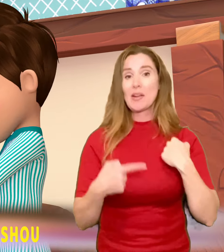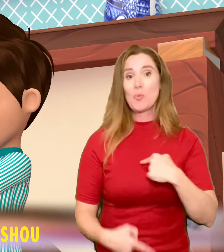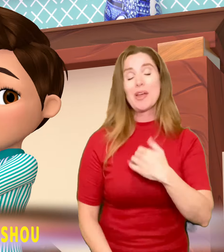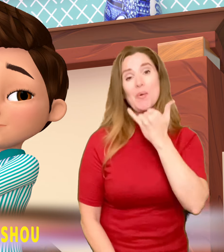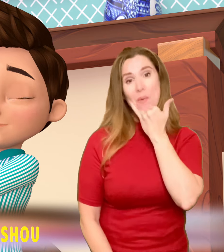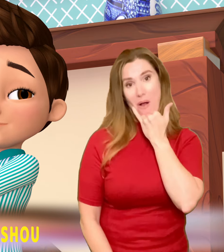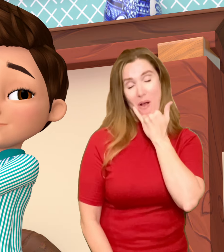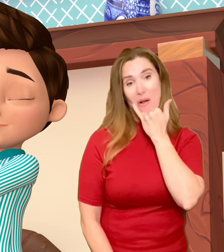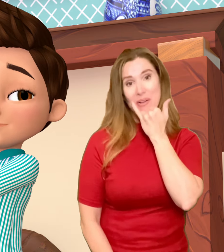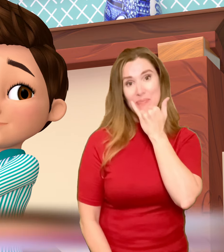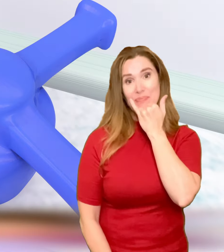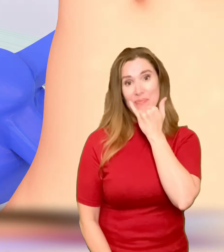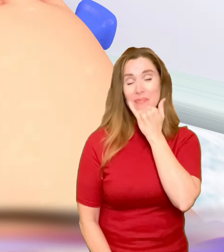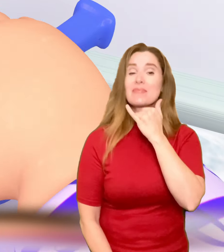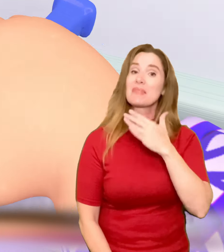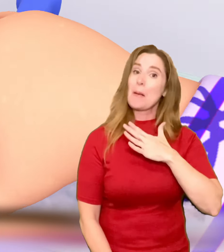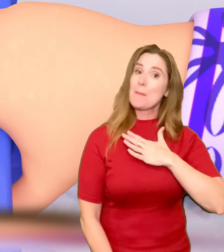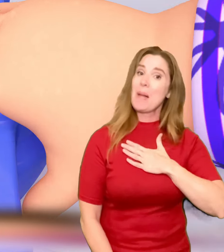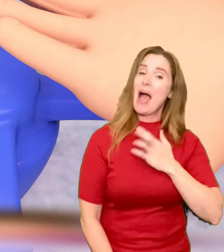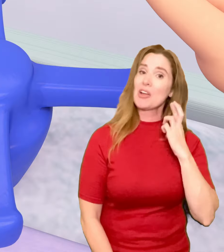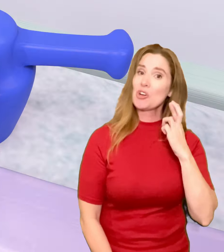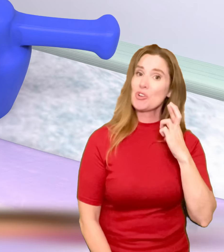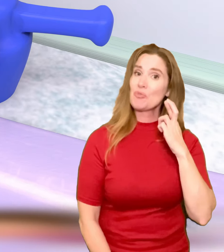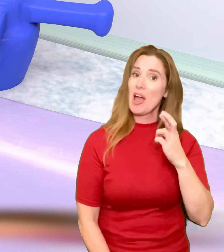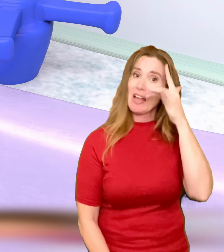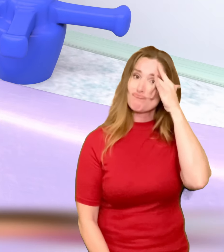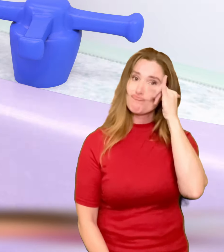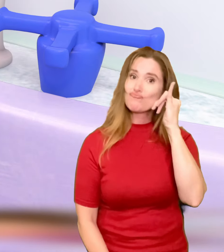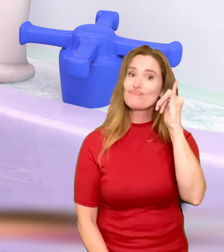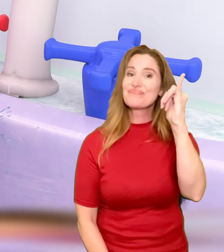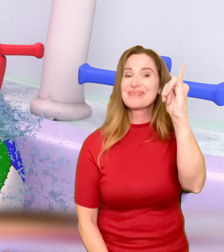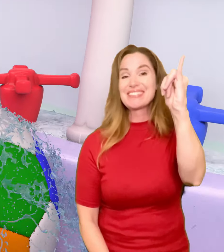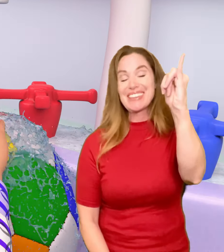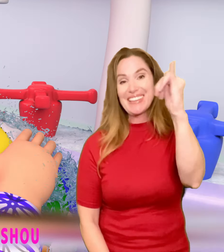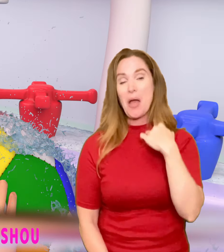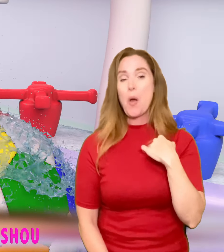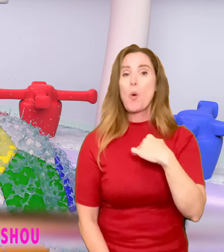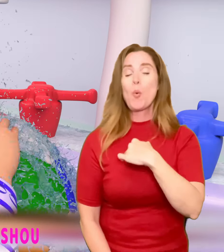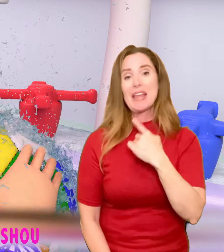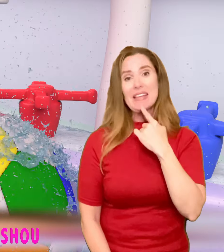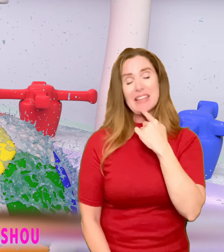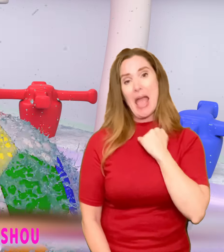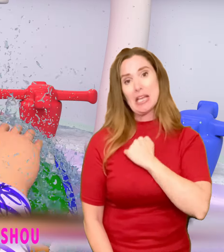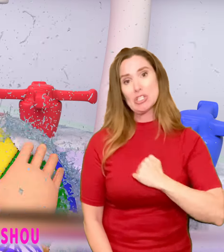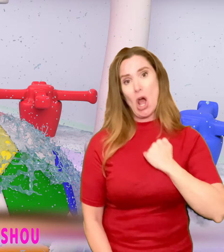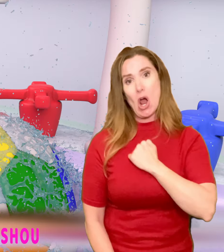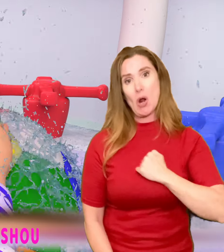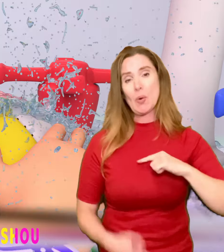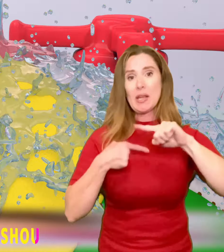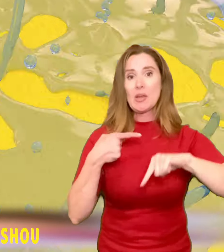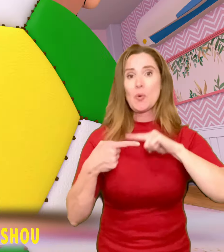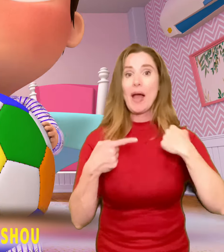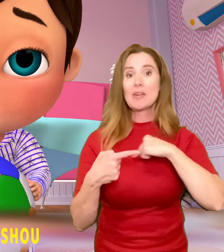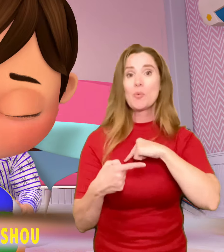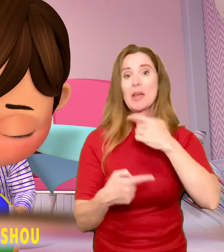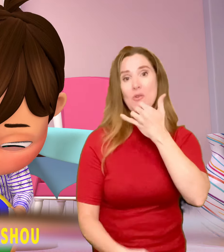ましょうみんなは友達だ間違ったら謝り